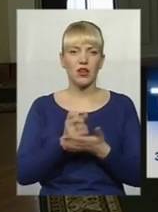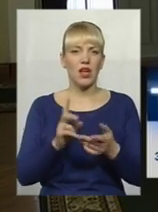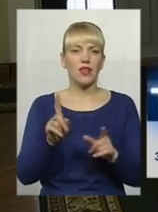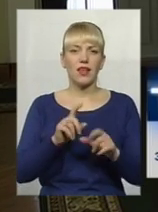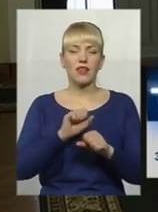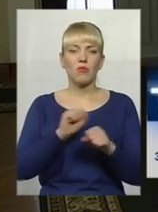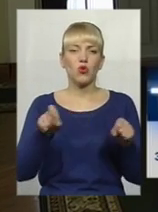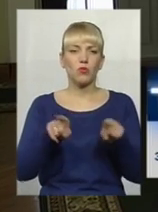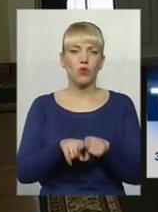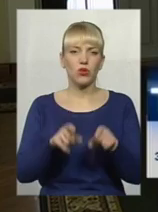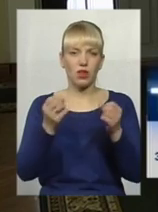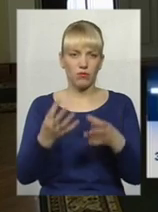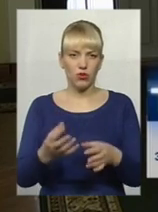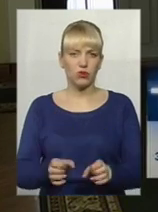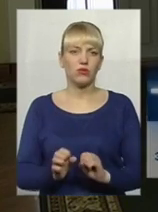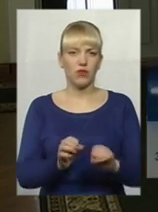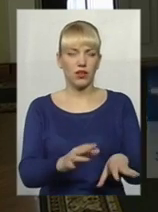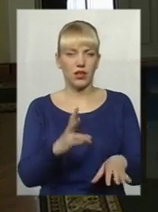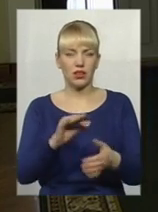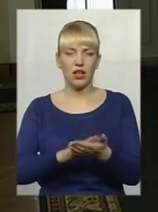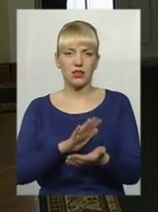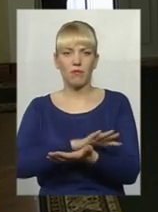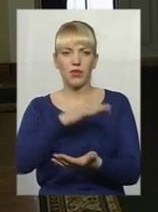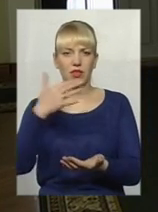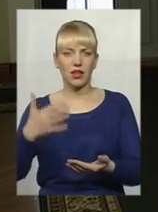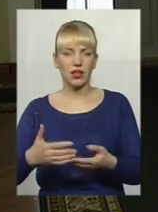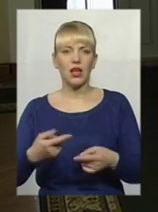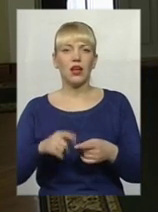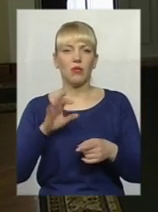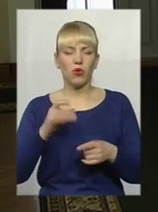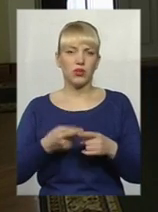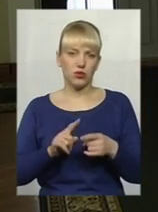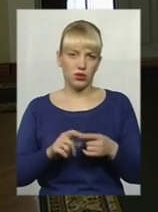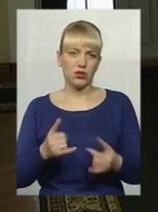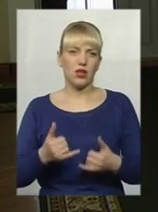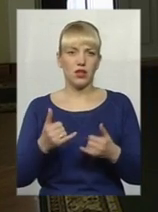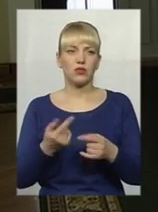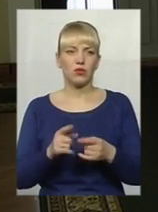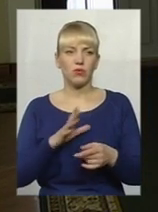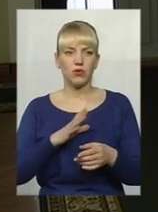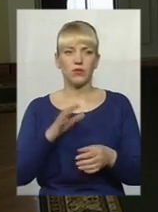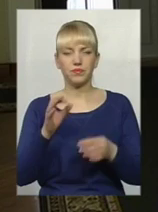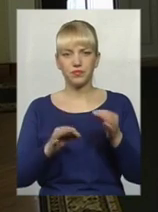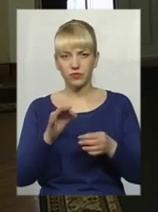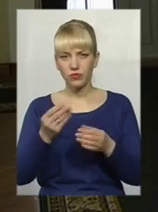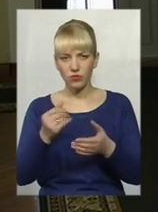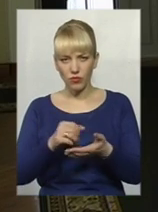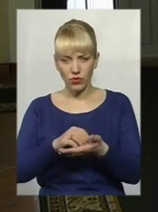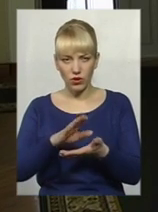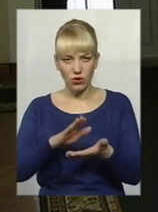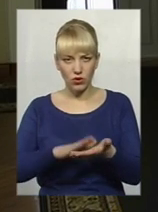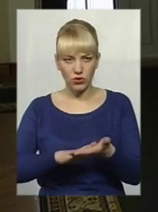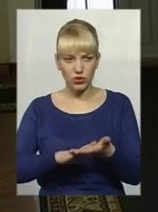на смітник. А для того ці кошти будуть через управління екології благоустрою передбачено, вони головний розпорядник